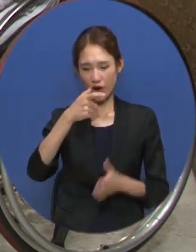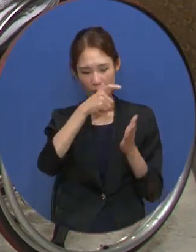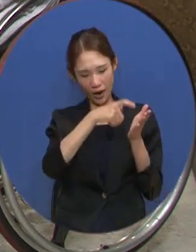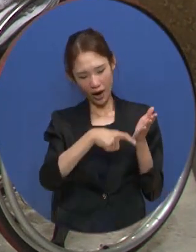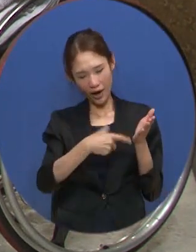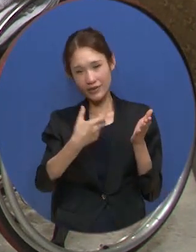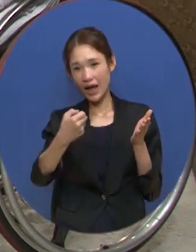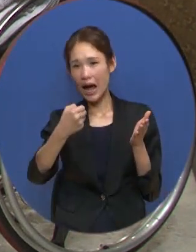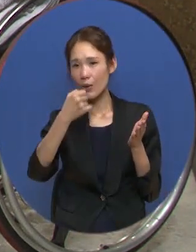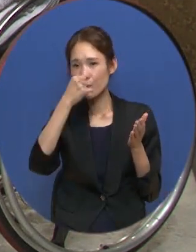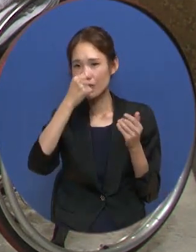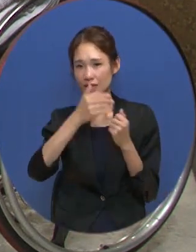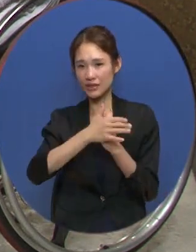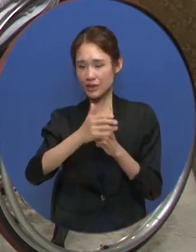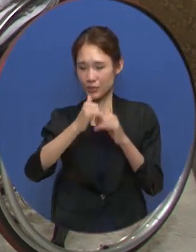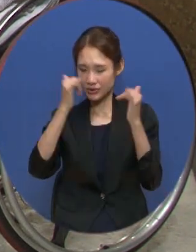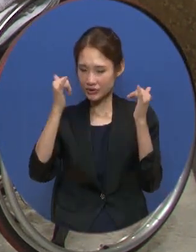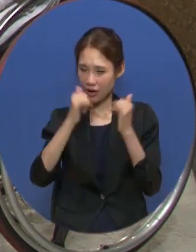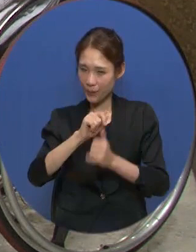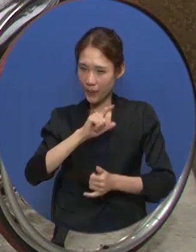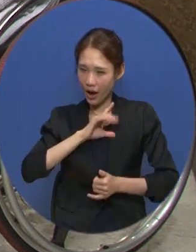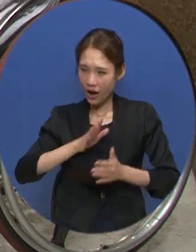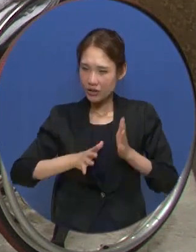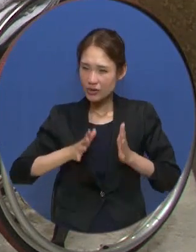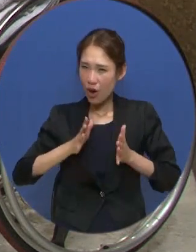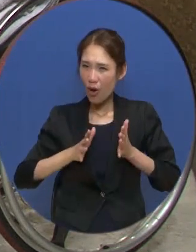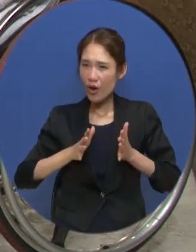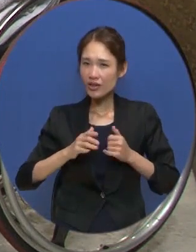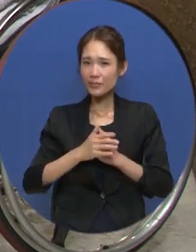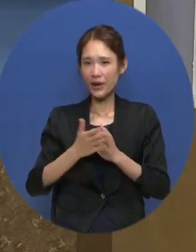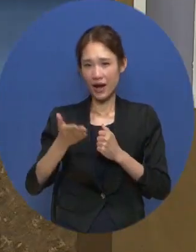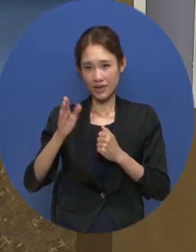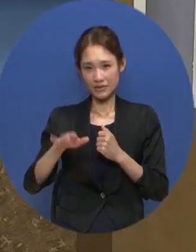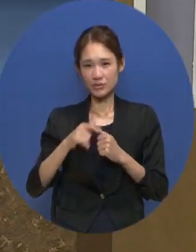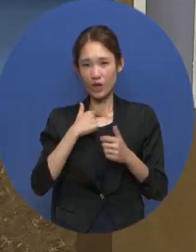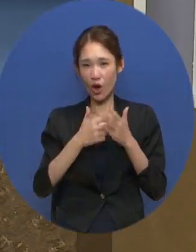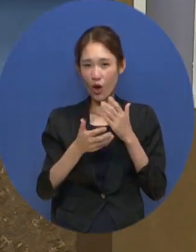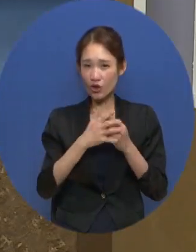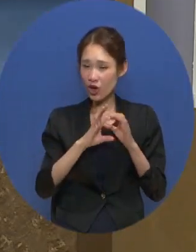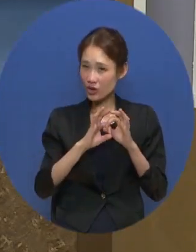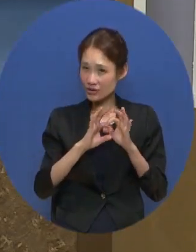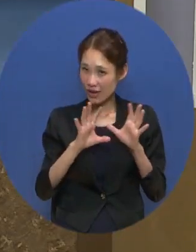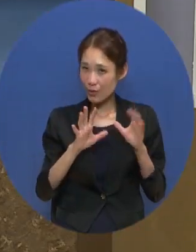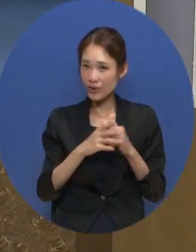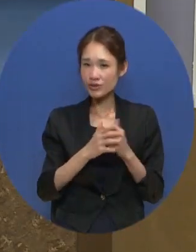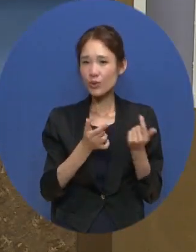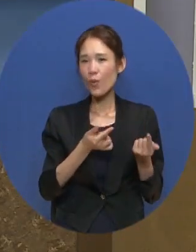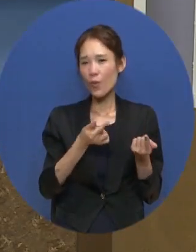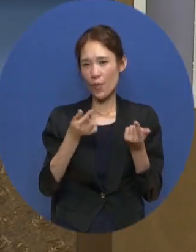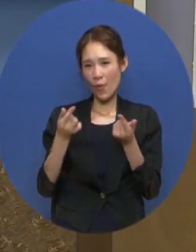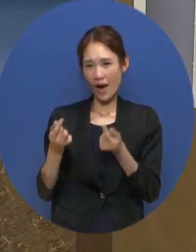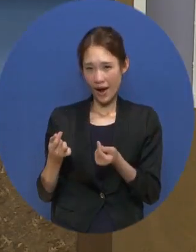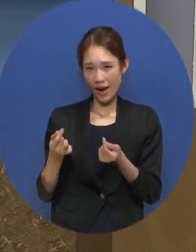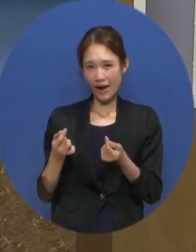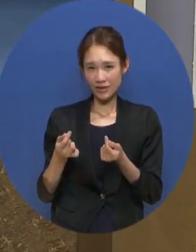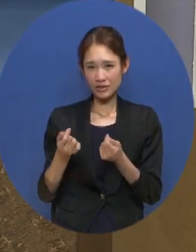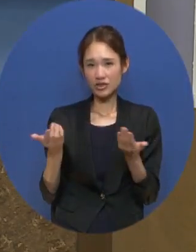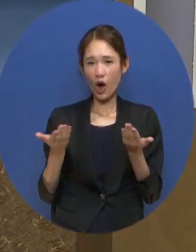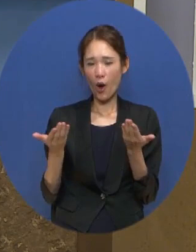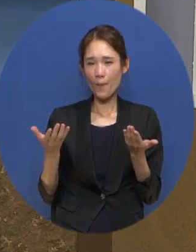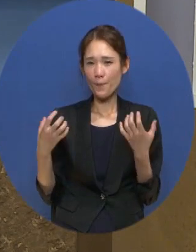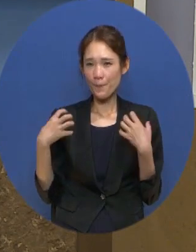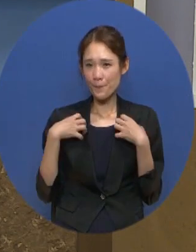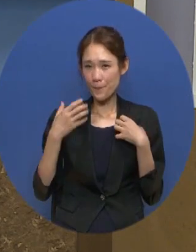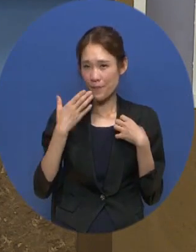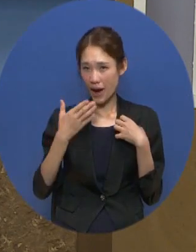부분도 사회초년생이든 네. 또 경력자이든 간에 네. 같이 그런 동일한 동일선상에서 같이 업무를 할 수